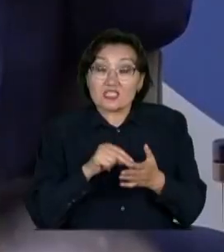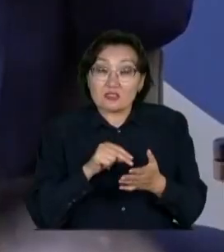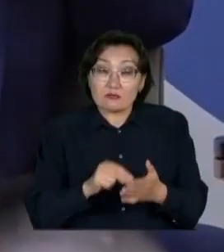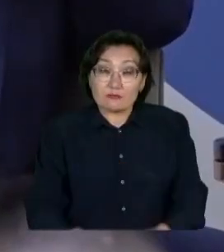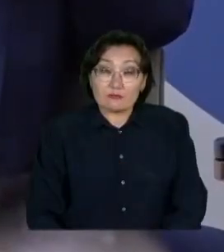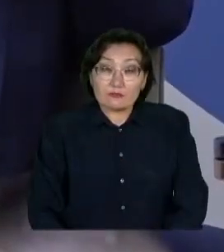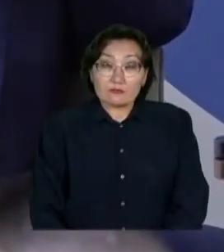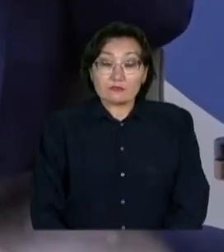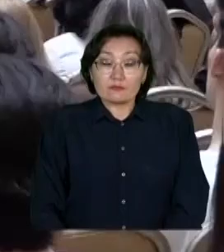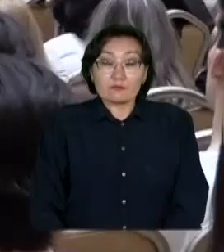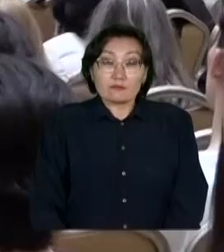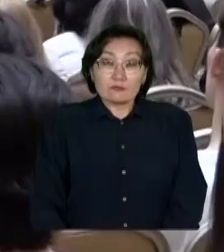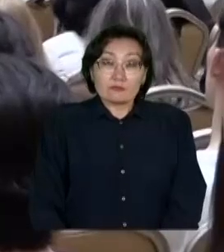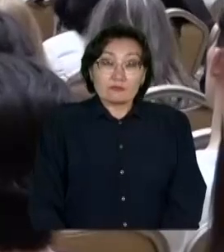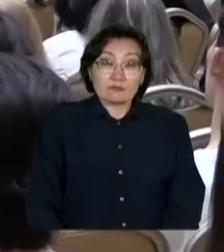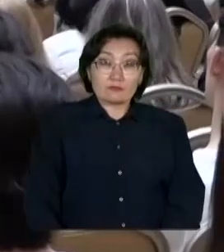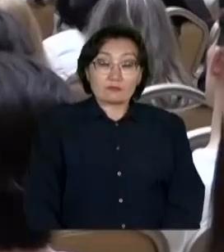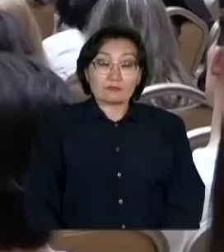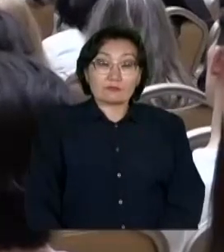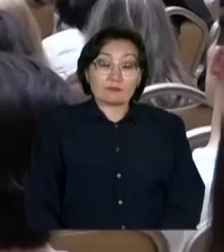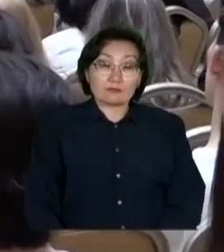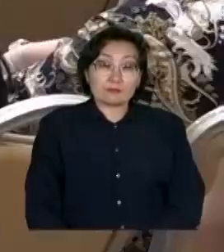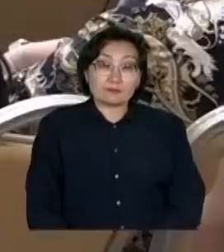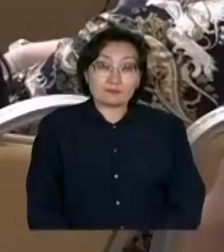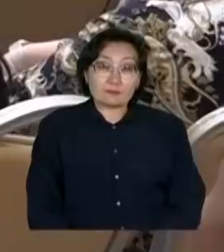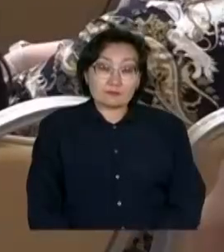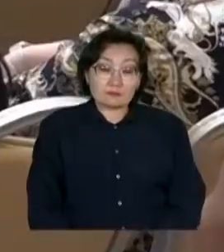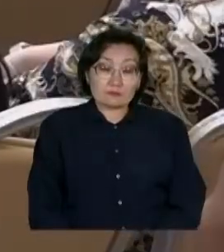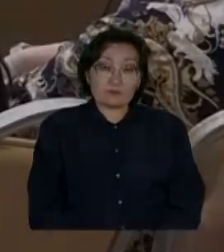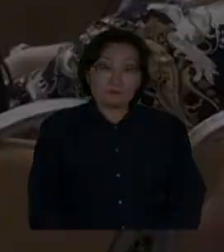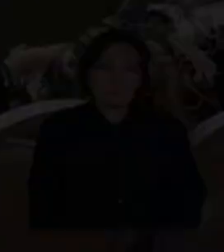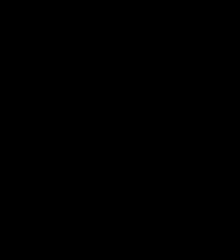Асимжан Жазбаева, Нурлан Утигенов, Дастан Тимирбекулы, телеканал Алматы, Астана.